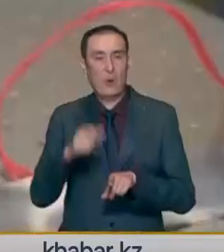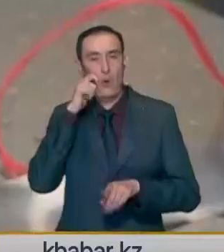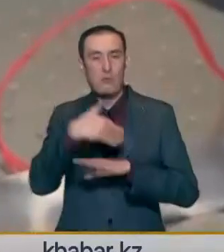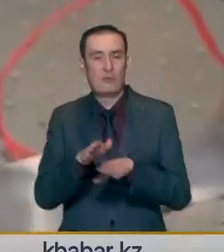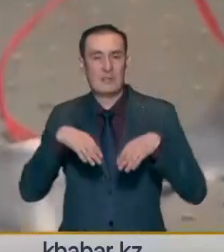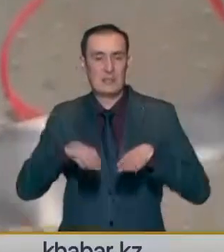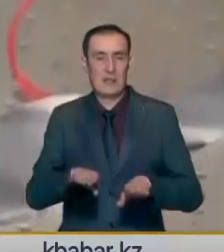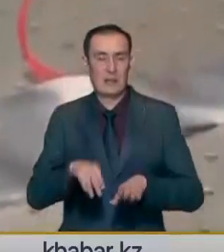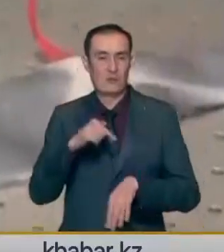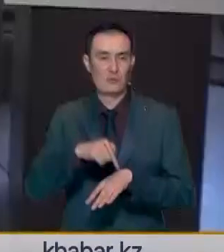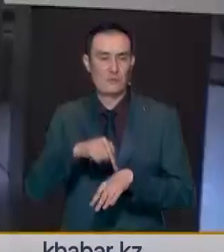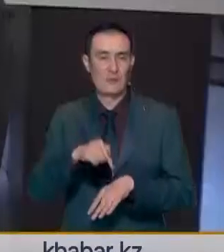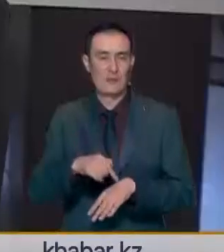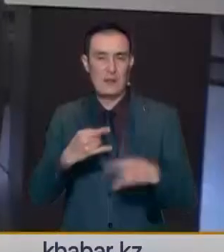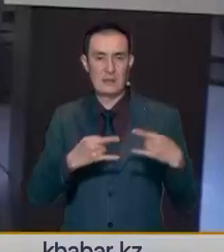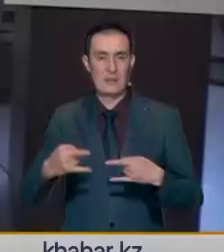стелек.